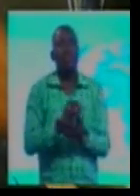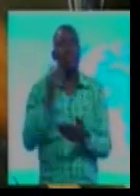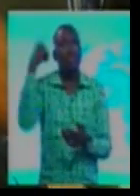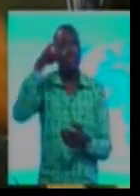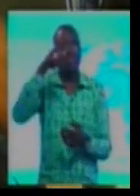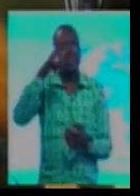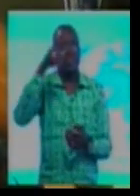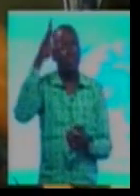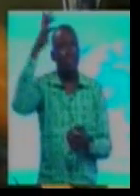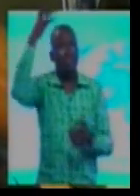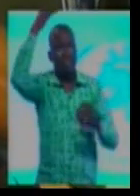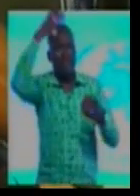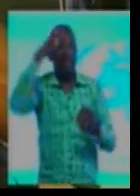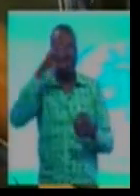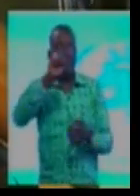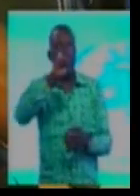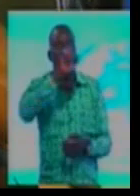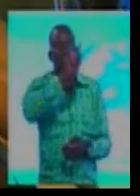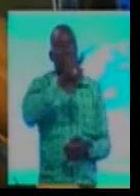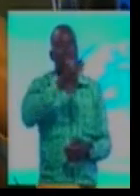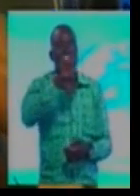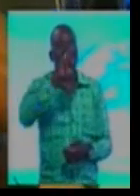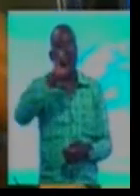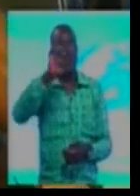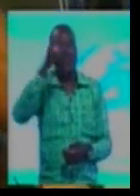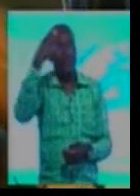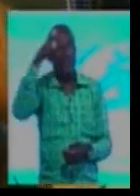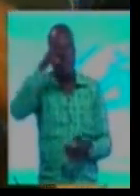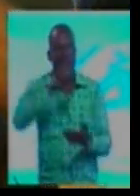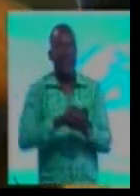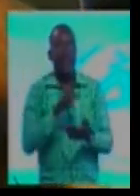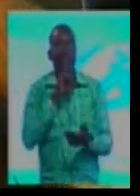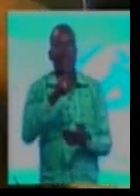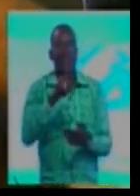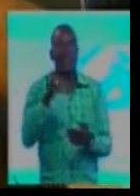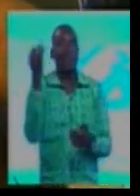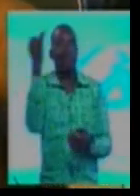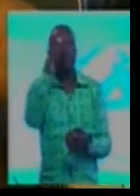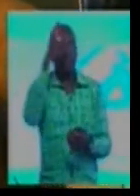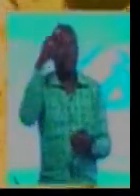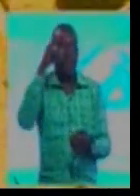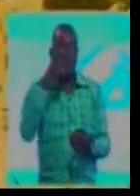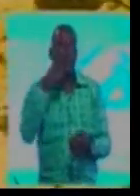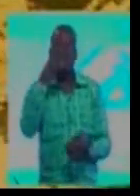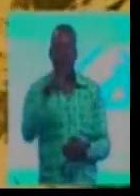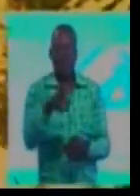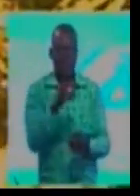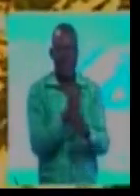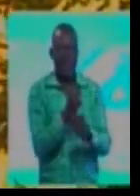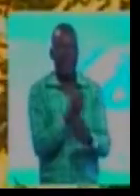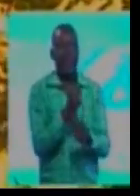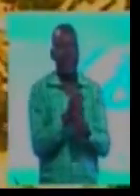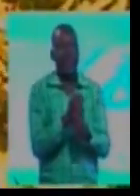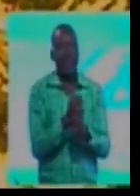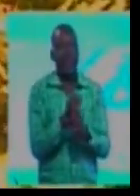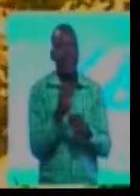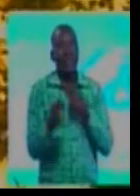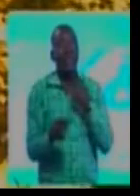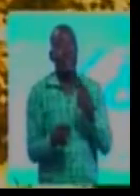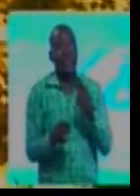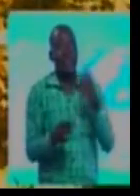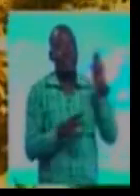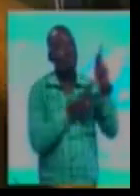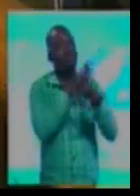le poulet de pois est aujourd'hui une identité géographique. Et il va falloir travailler pour, je l'ai dit, la